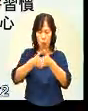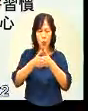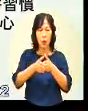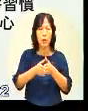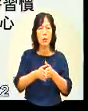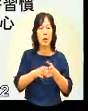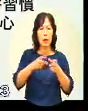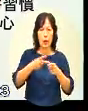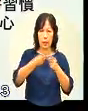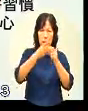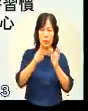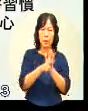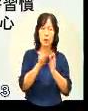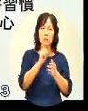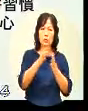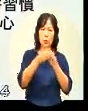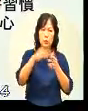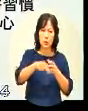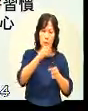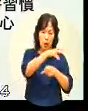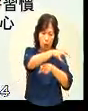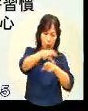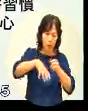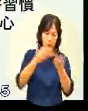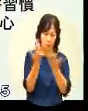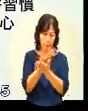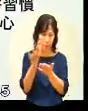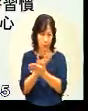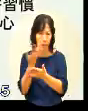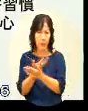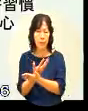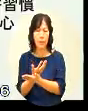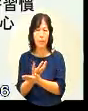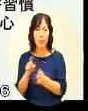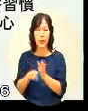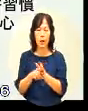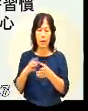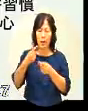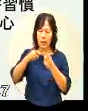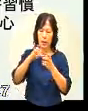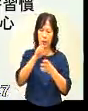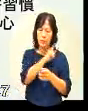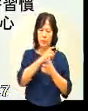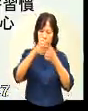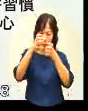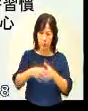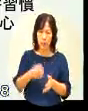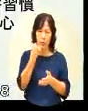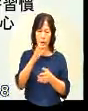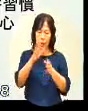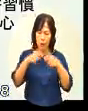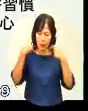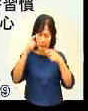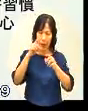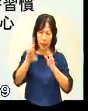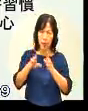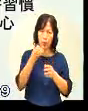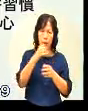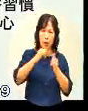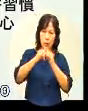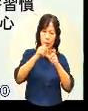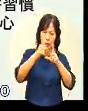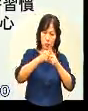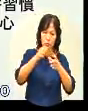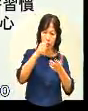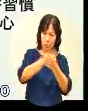到我们的这样的一个环境的变坏，我觉得我们应该成立一个常态性的社区的志